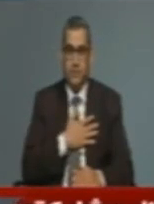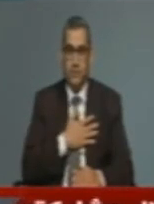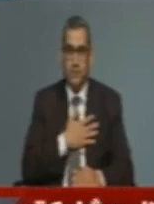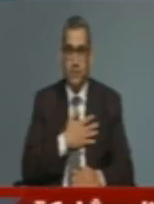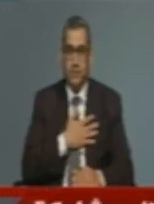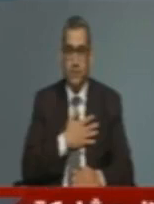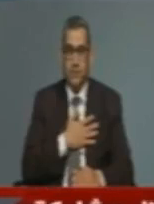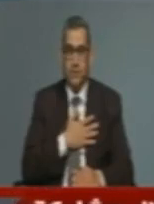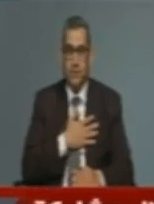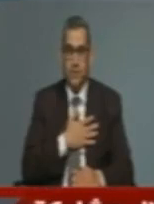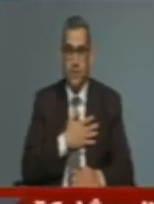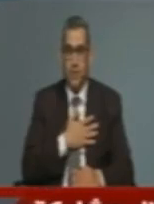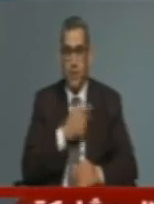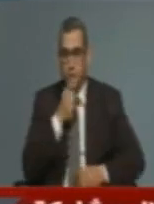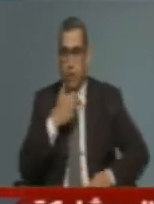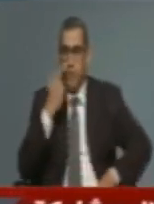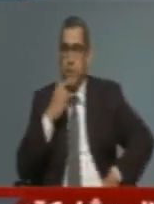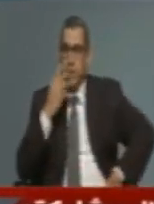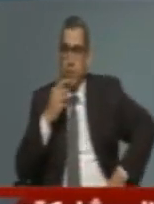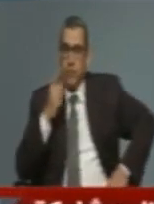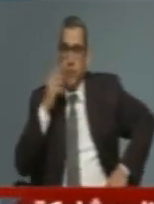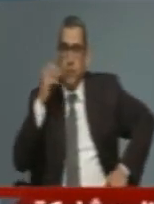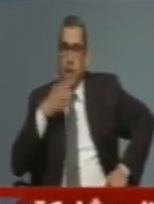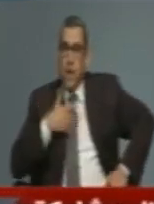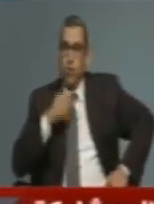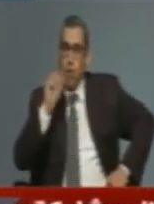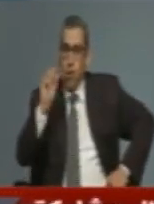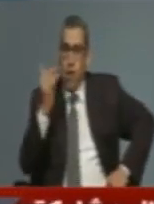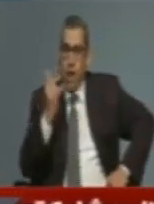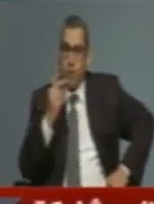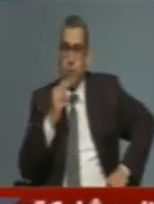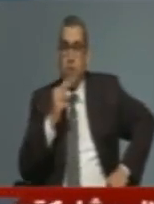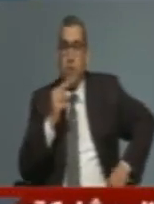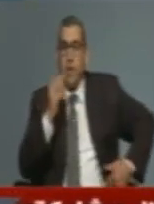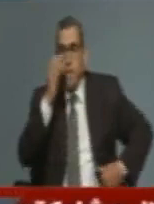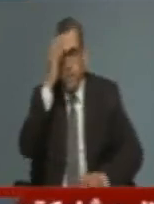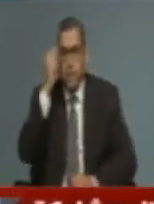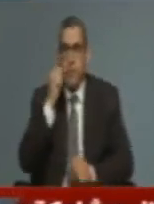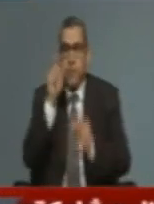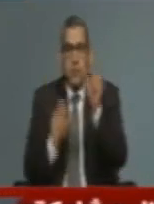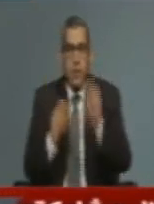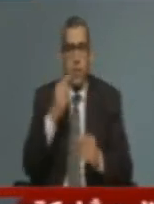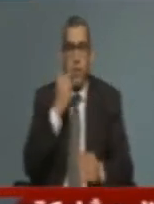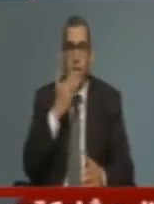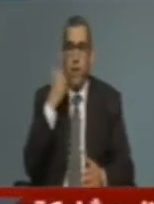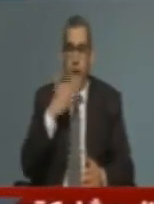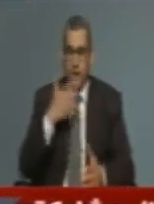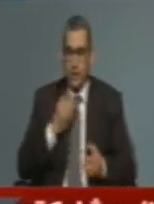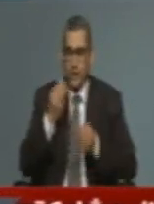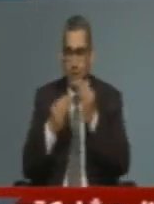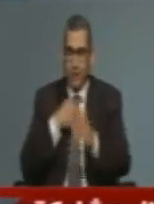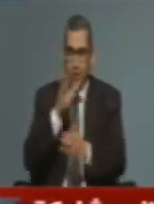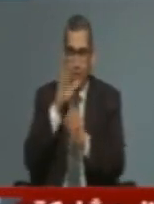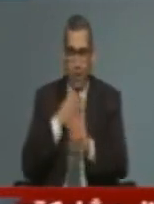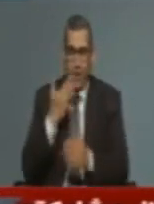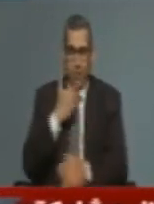يا اختي يا نعمه انا عايز اقول لك على حاجه. اتفضل. محدش مننا ليه فضل عليكم، ده الفلوس